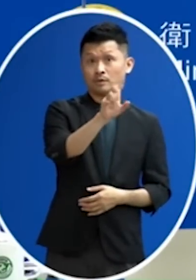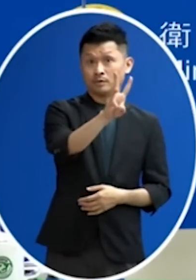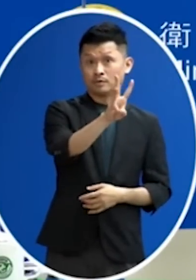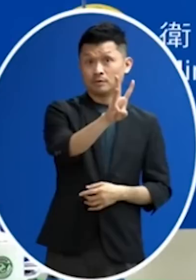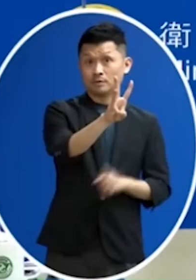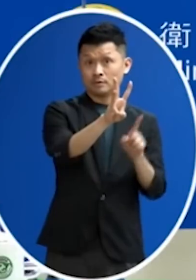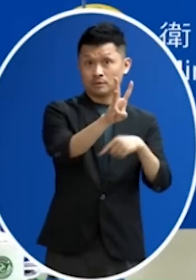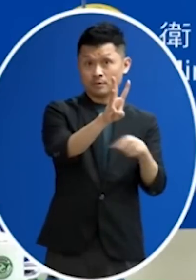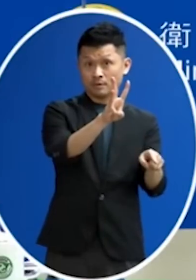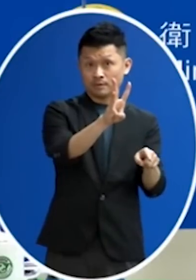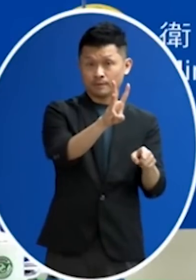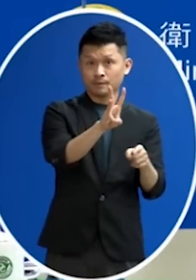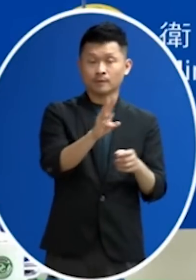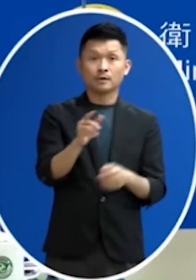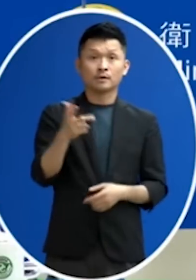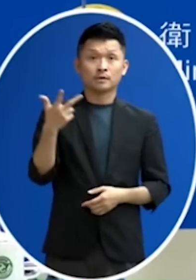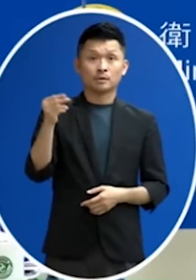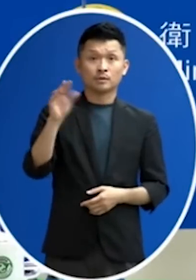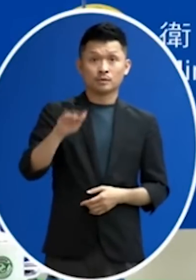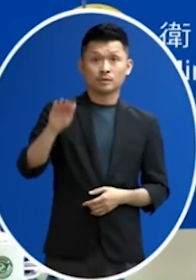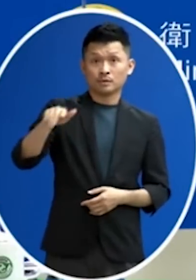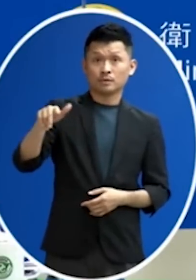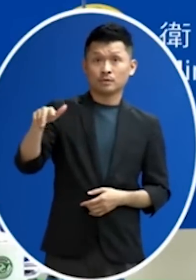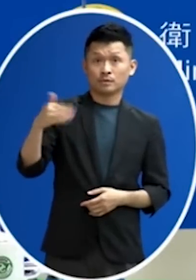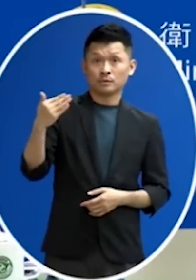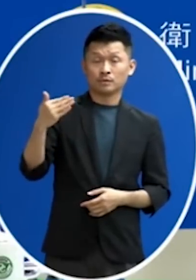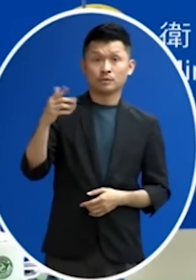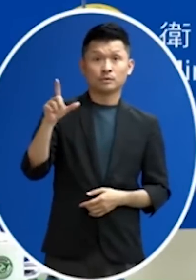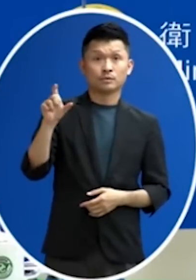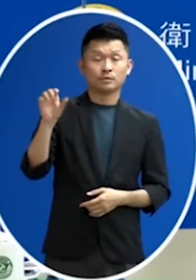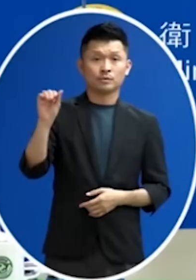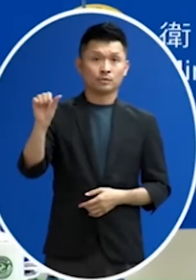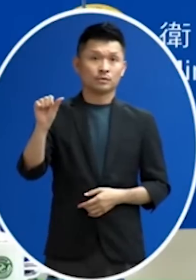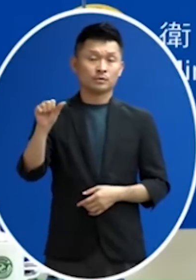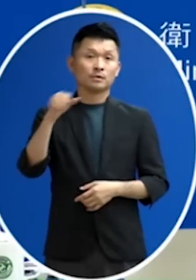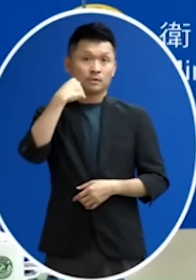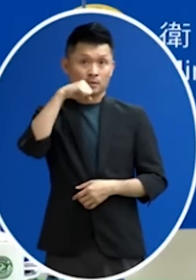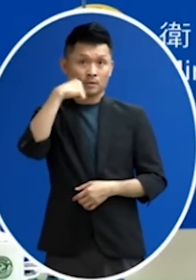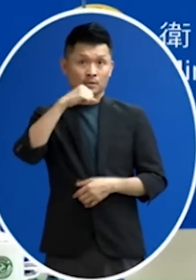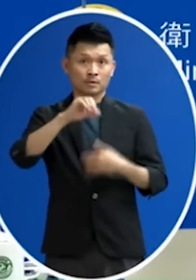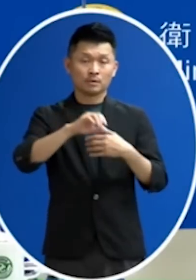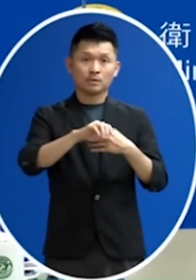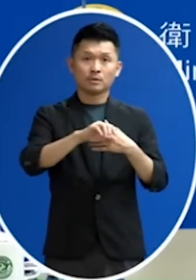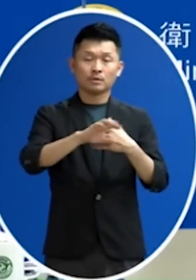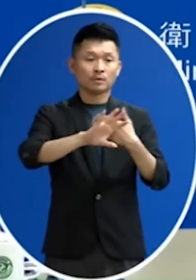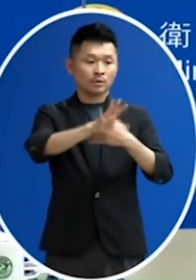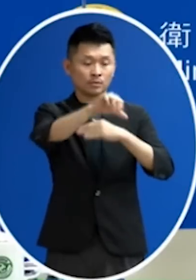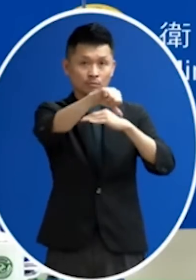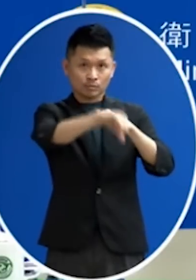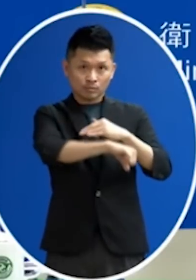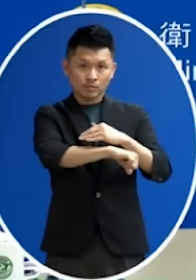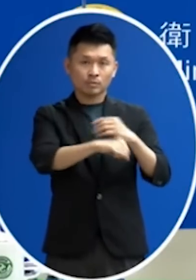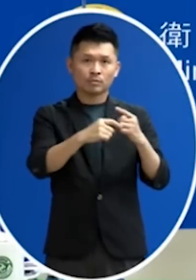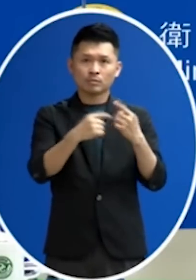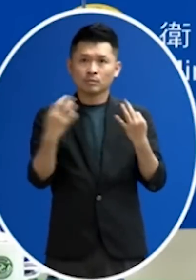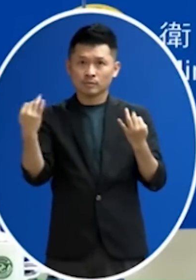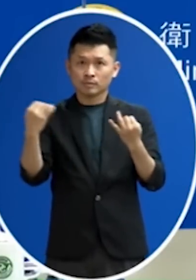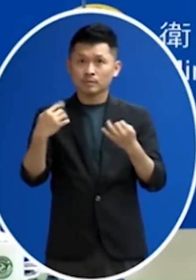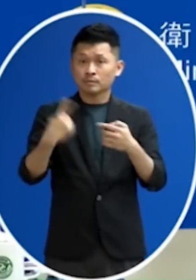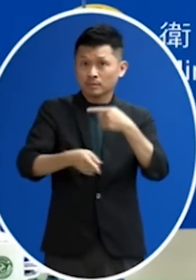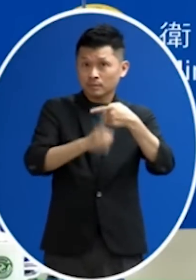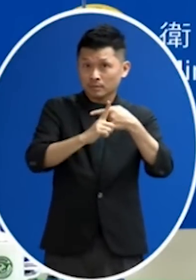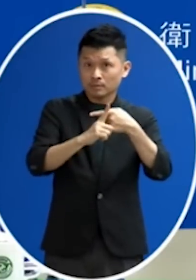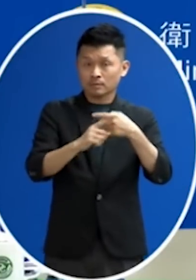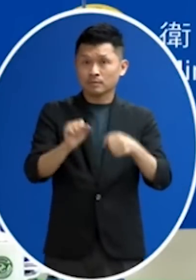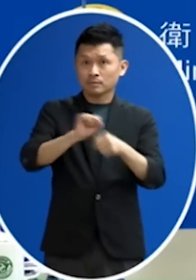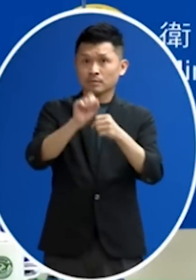79663例里面有79598例是本土病例，那另外有65例是境外移入的病例哦。那另外确诊个案中